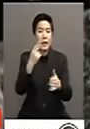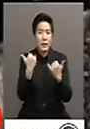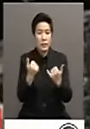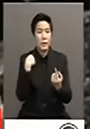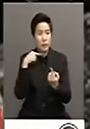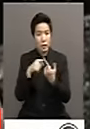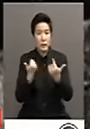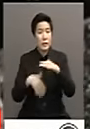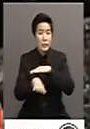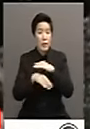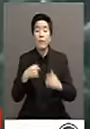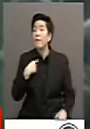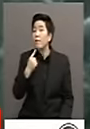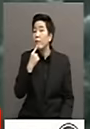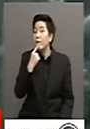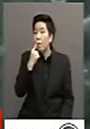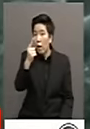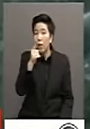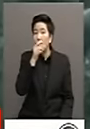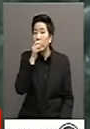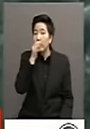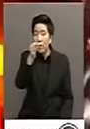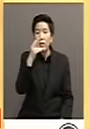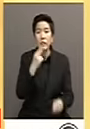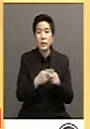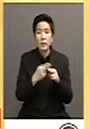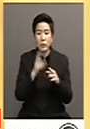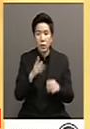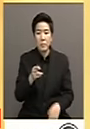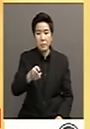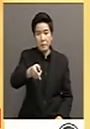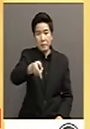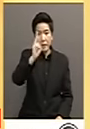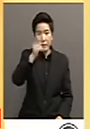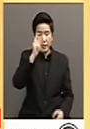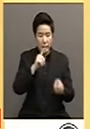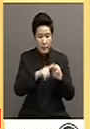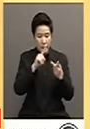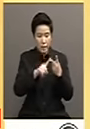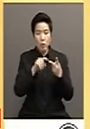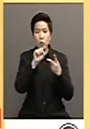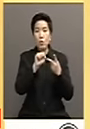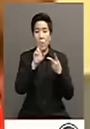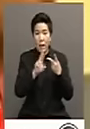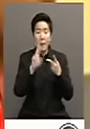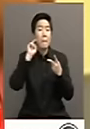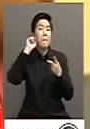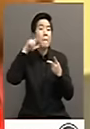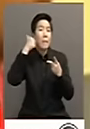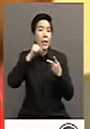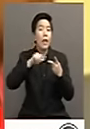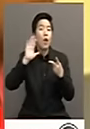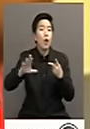คดีที่อัยการยื่นฟ้องนายจิรศักดิ์กิ่นคล้ายซึ่งเป็นมือปืนนางสุรางดวงจินดาคุณแม่ของหมอนิ่ม